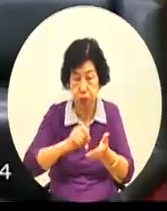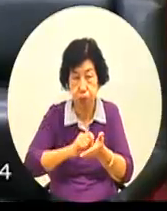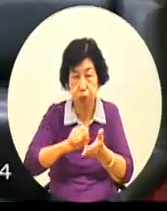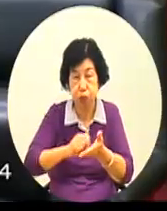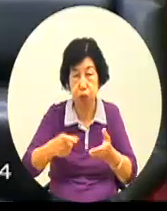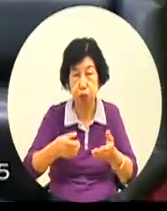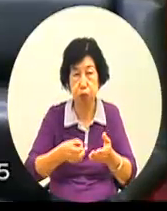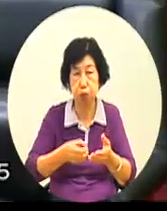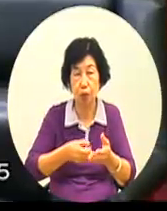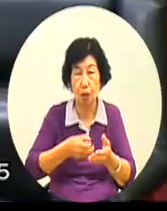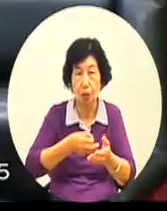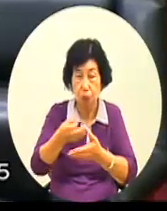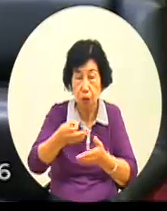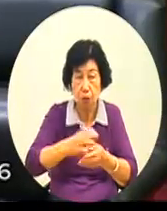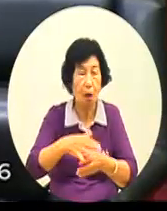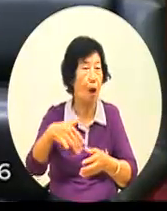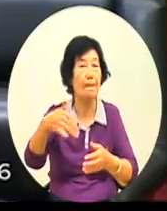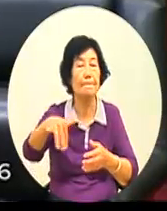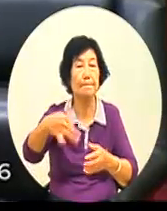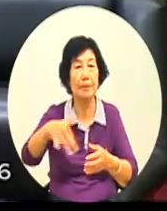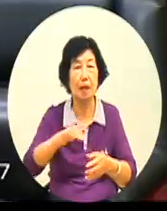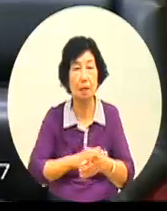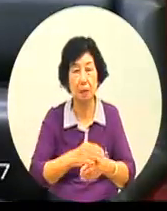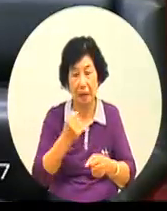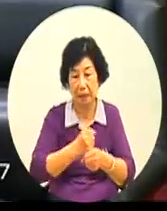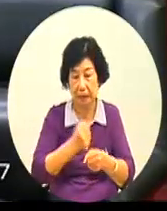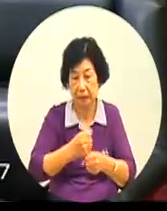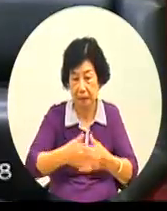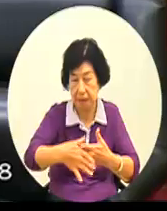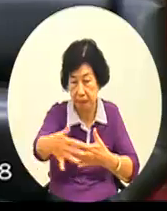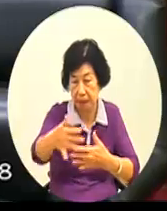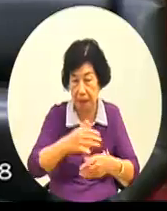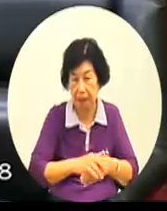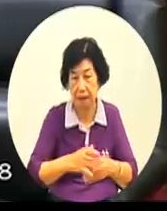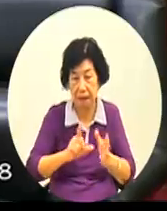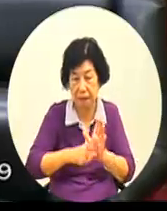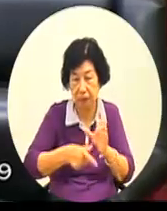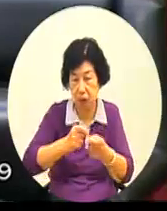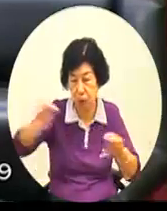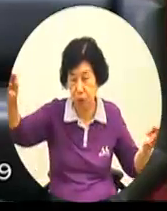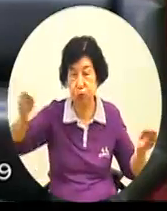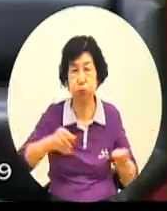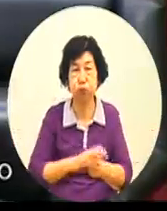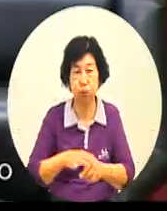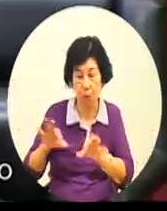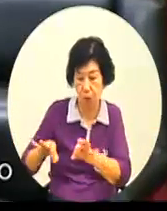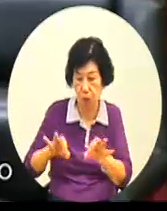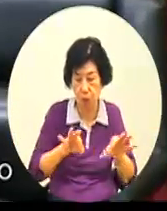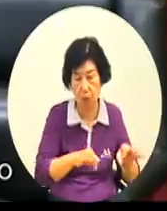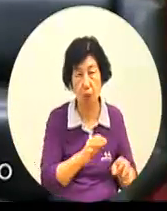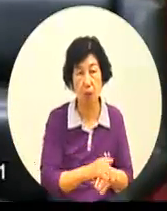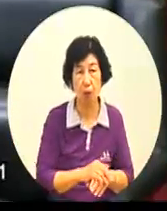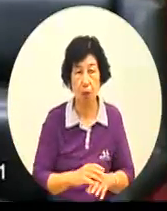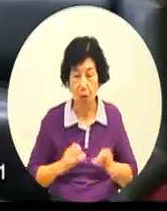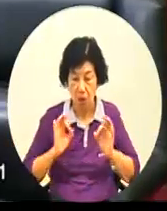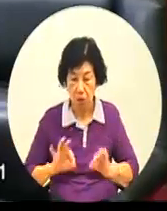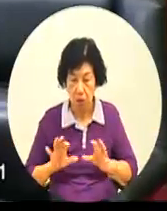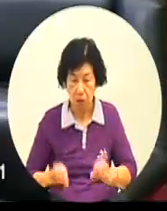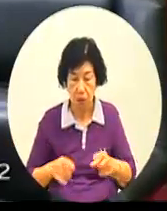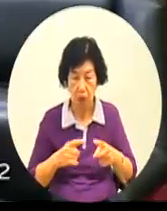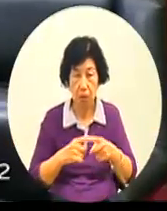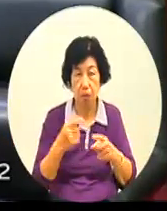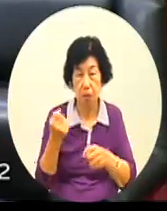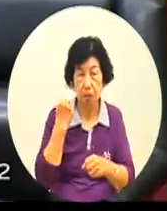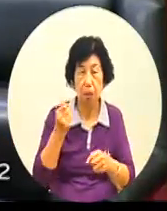作业这么久吗？我刚刚有讲的，不要浪费这个人力，也不要浪费这么多的资源，只要一声令